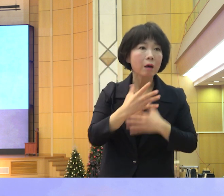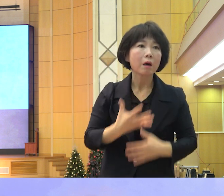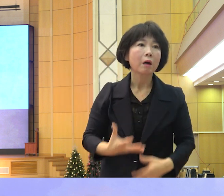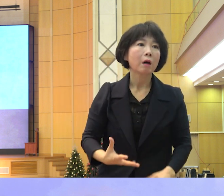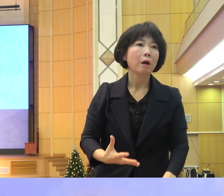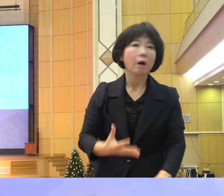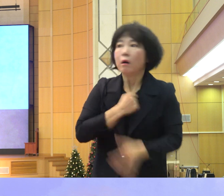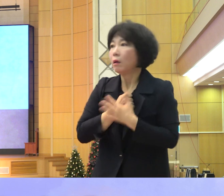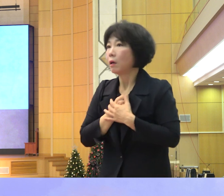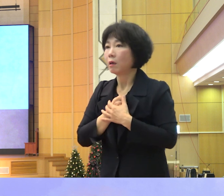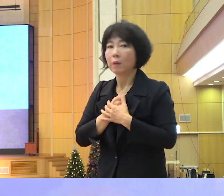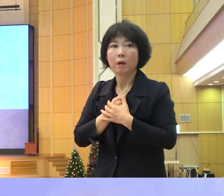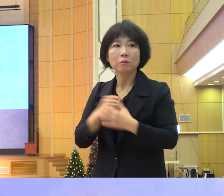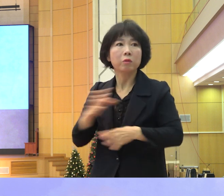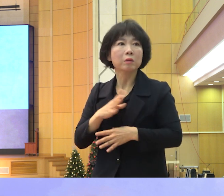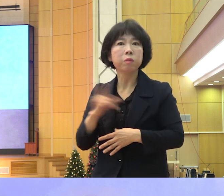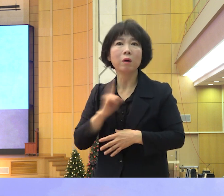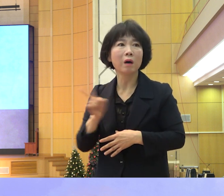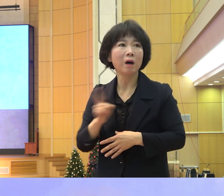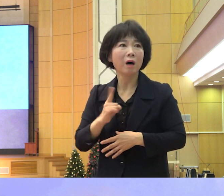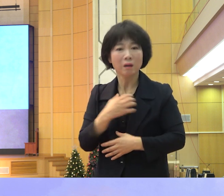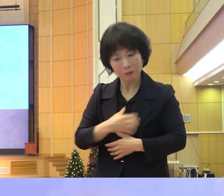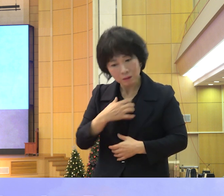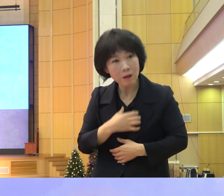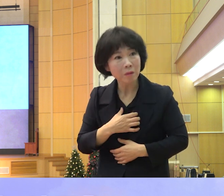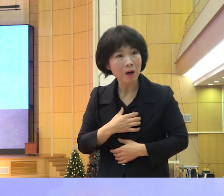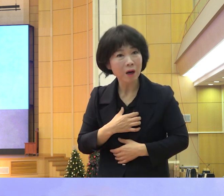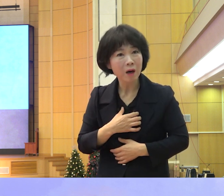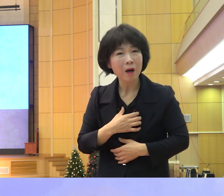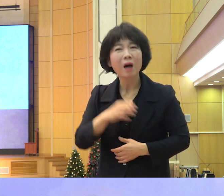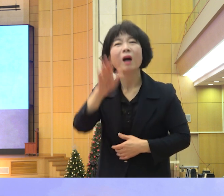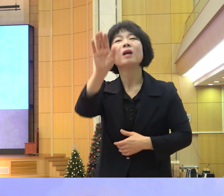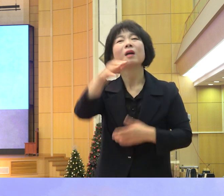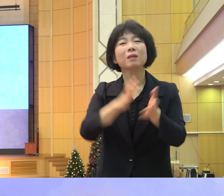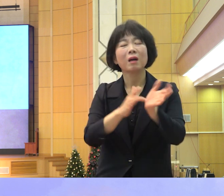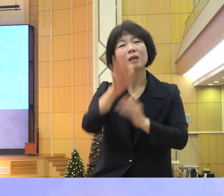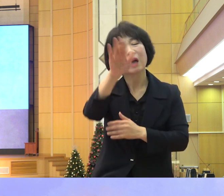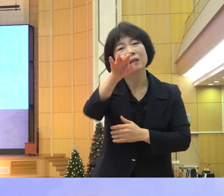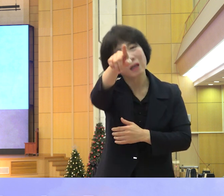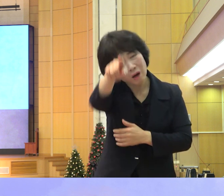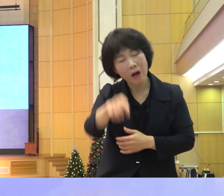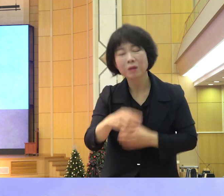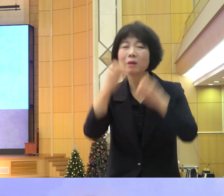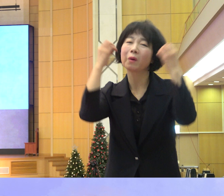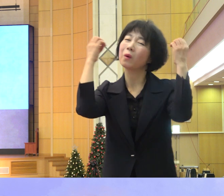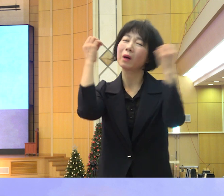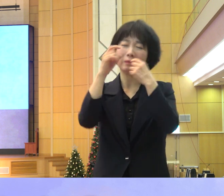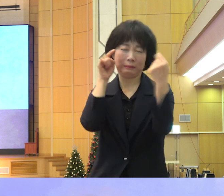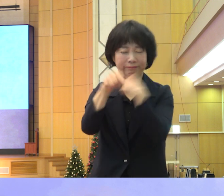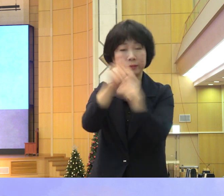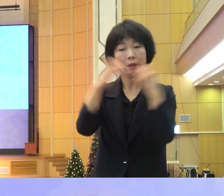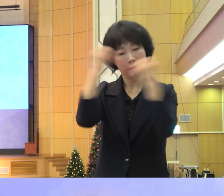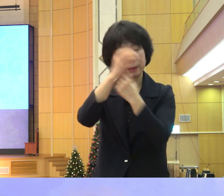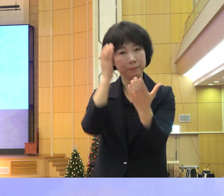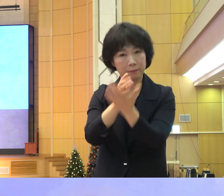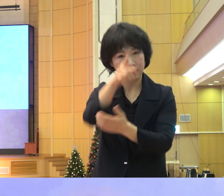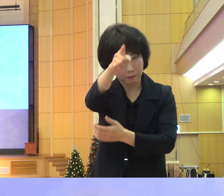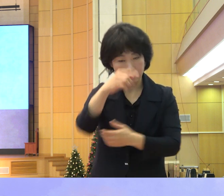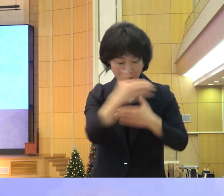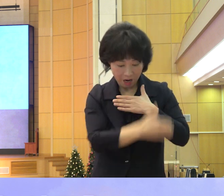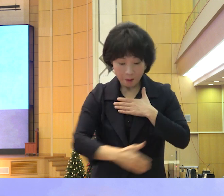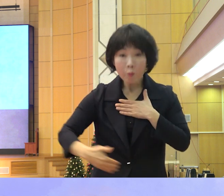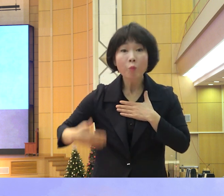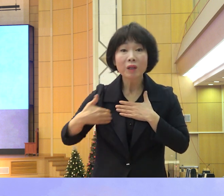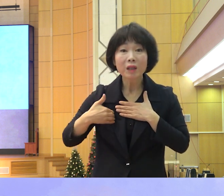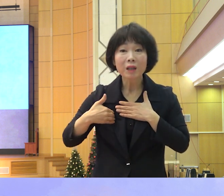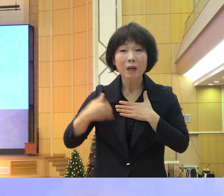놀랬습니다. 예수께서 다시 말씀하기를, 내가 말한 대로 어머니 뱃속에 들어갔다 나온다는 것이 아니라 육으로 난